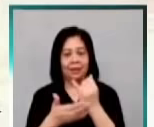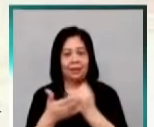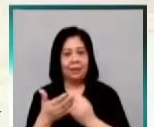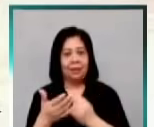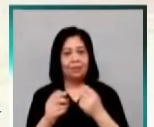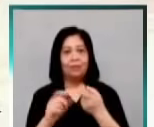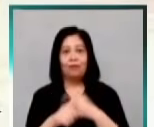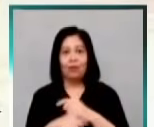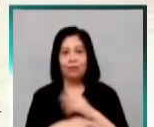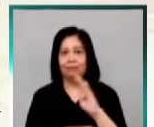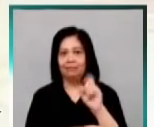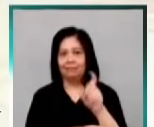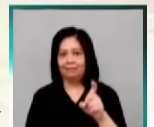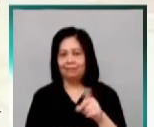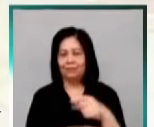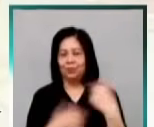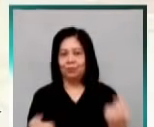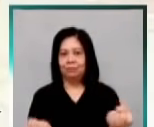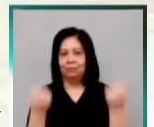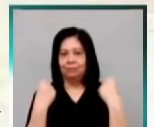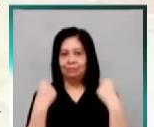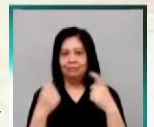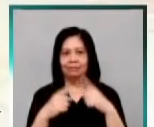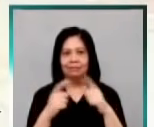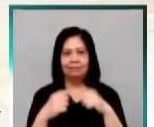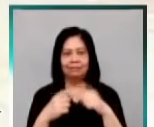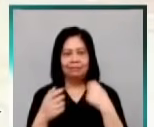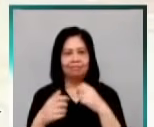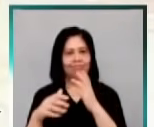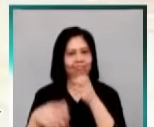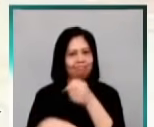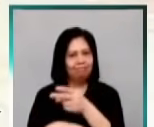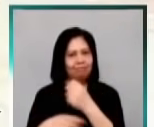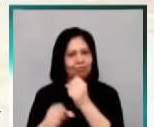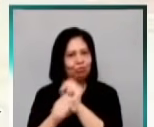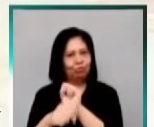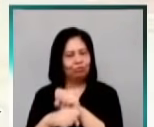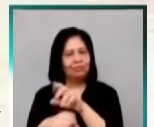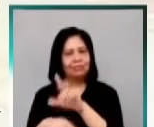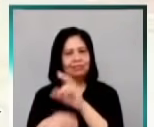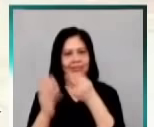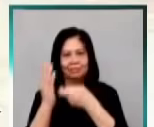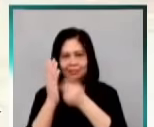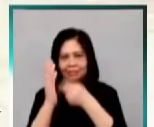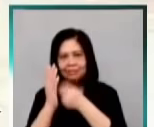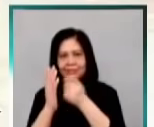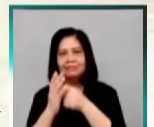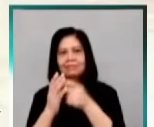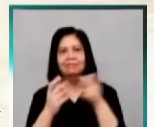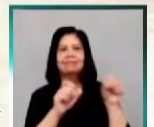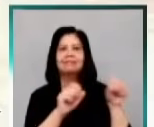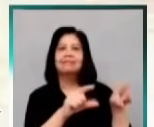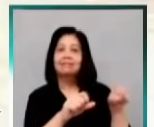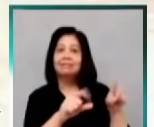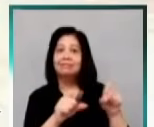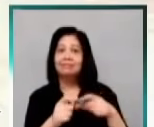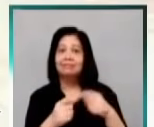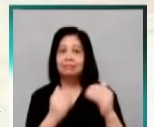mas malupit. May mga nagko-commission na ng kanyang cardboard sculptures at naibebenta niya sa katumbas na